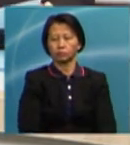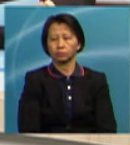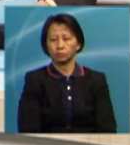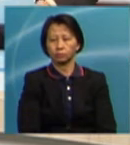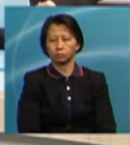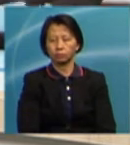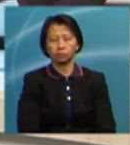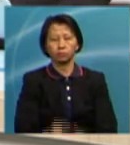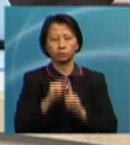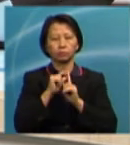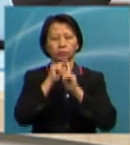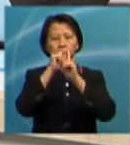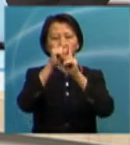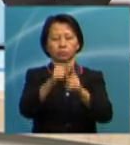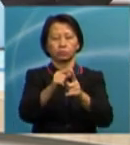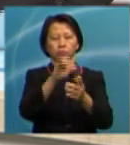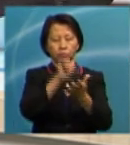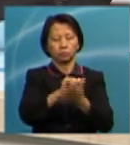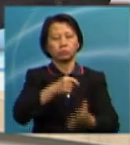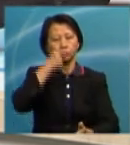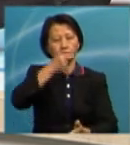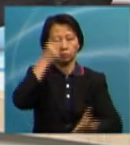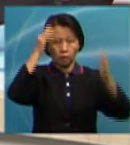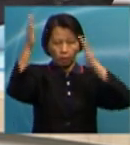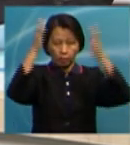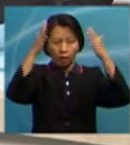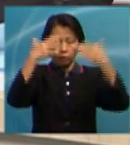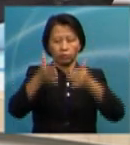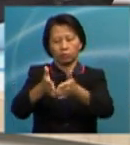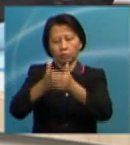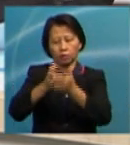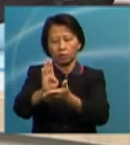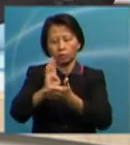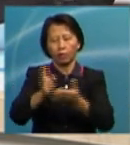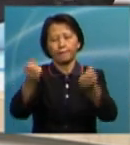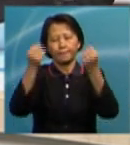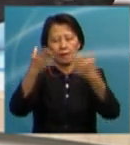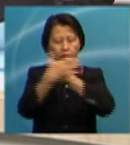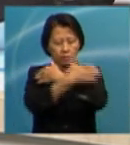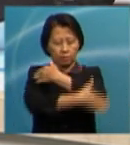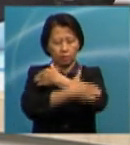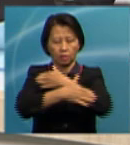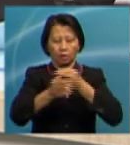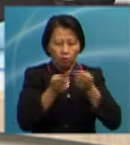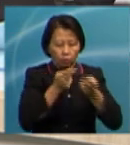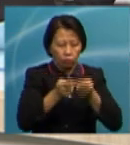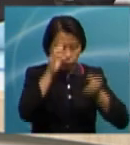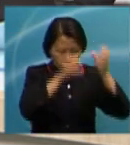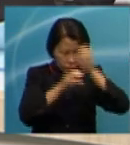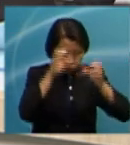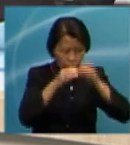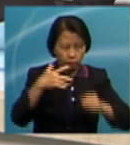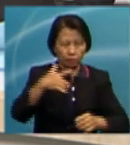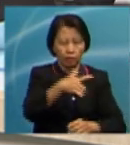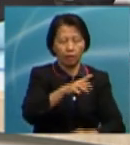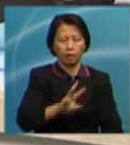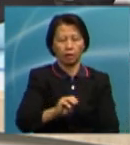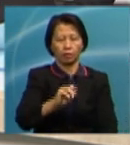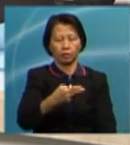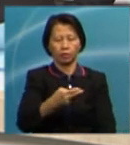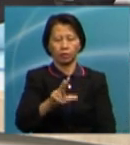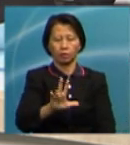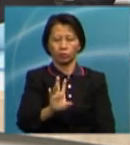MH370 kenyataan itu juga menyebut Malaysia telah meminta bantuan lebih banyak negara dalam usaha menjejaki pesawat